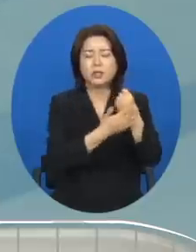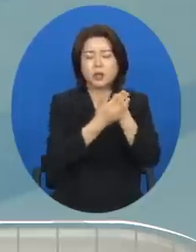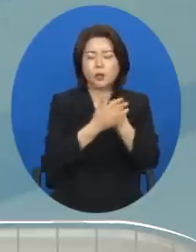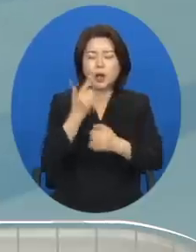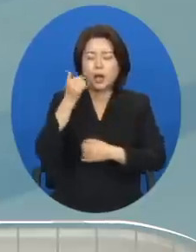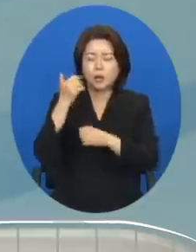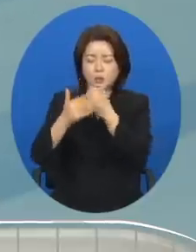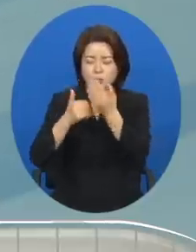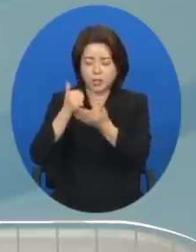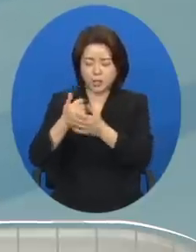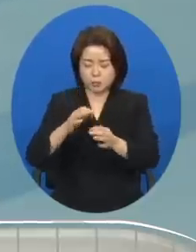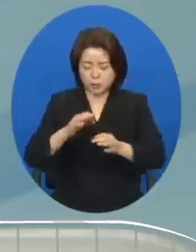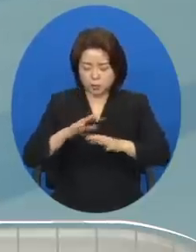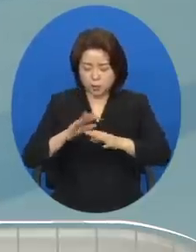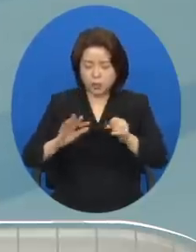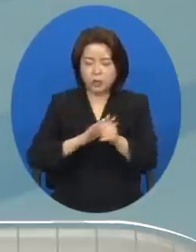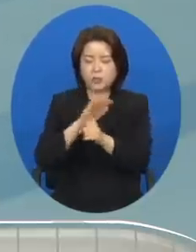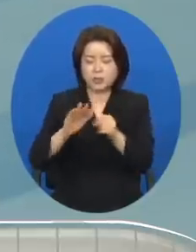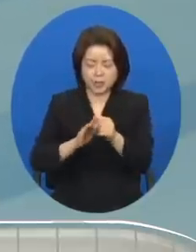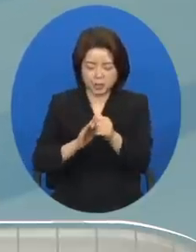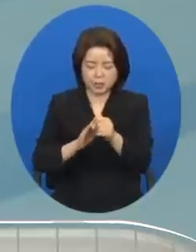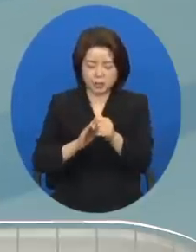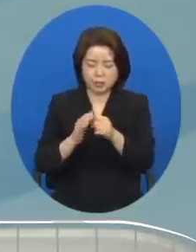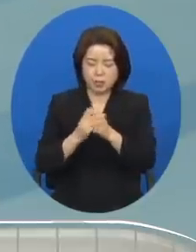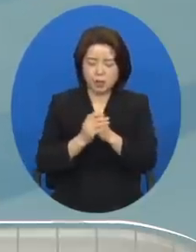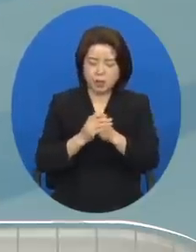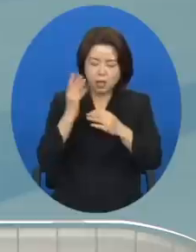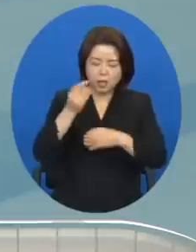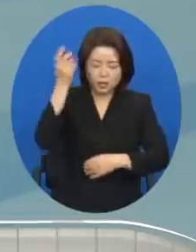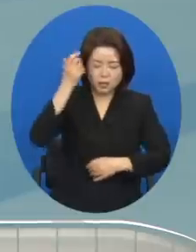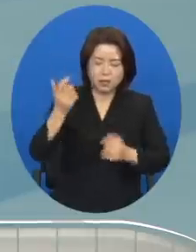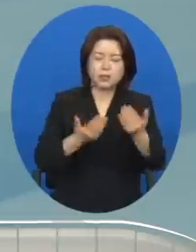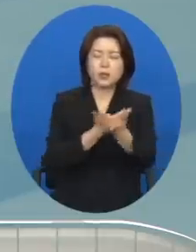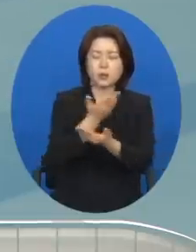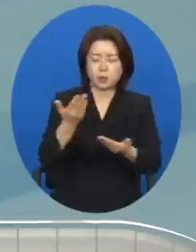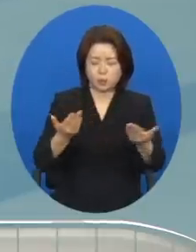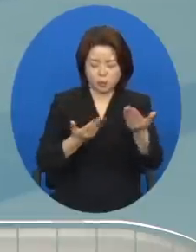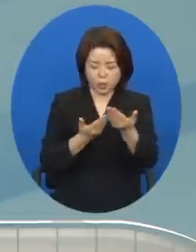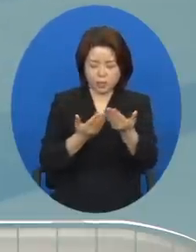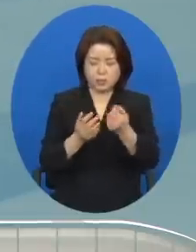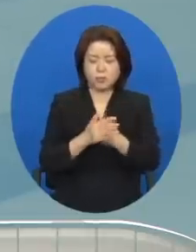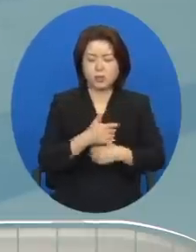아버지 하나님의 놀라우신 사랑하심과 성령의 교통하심이